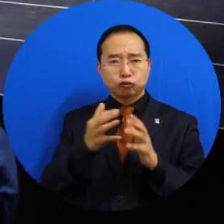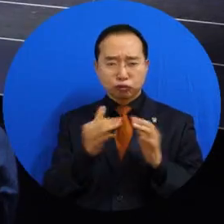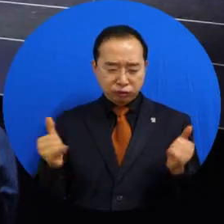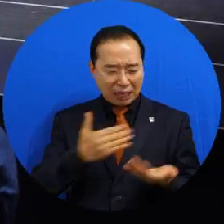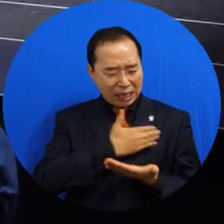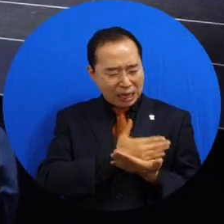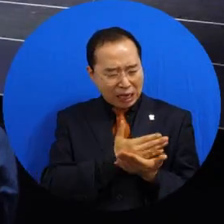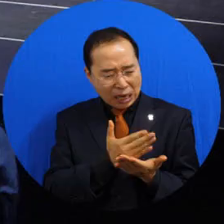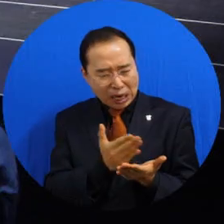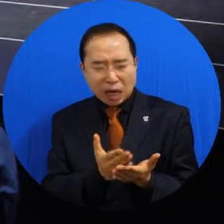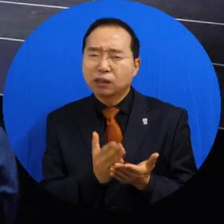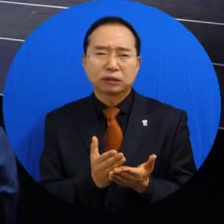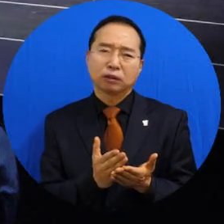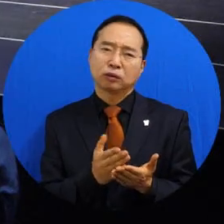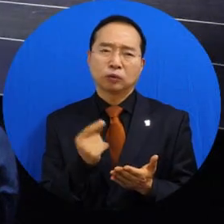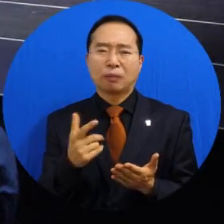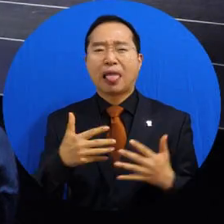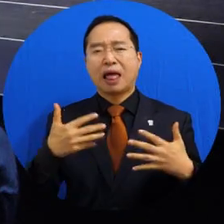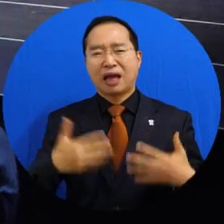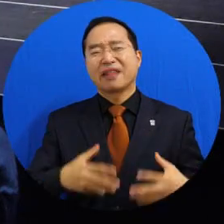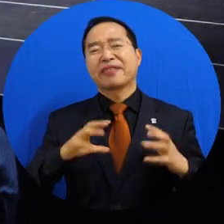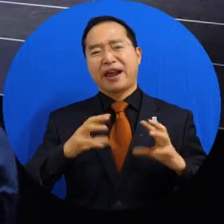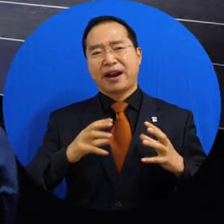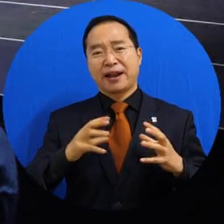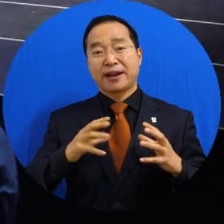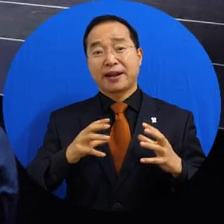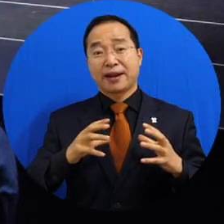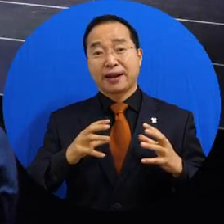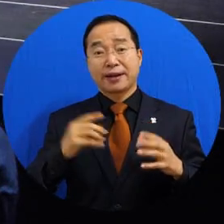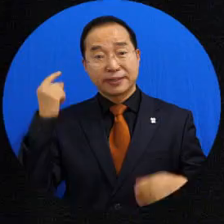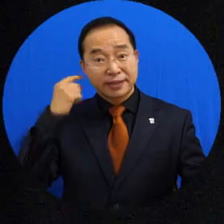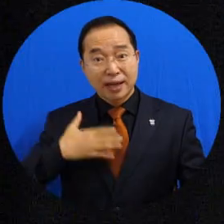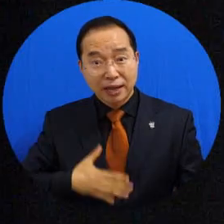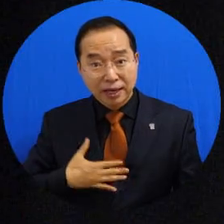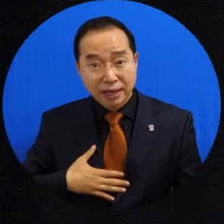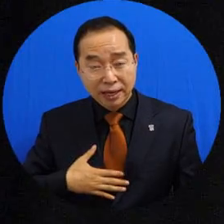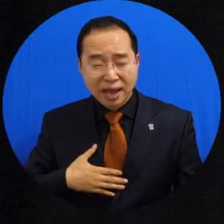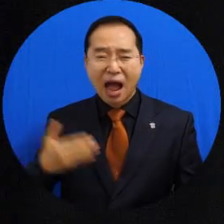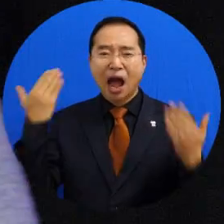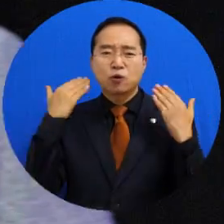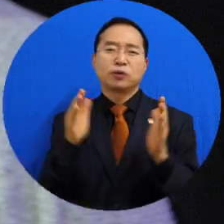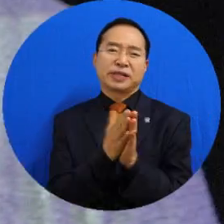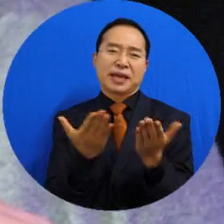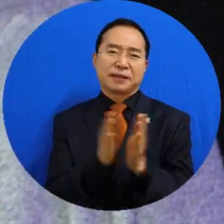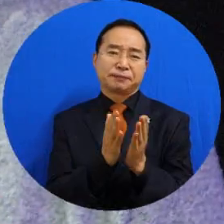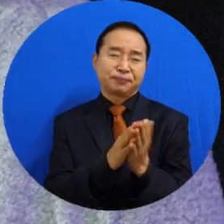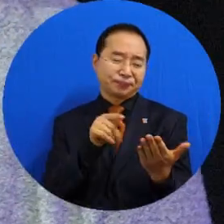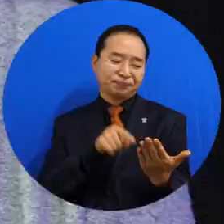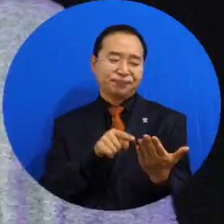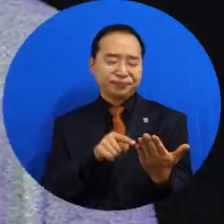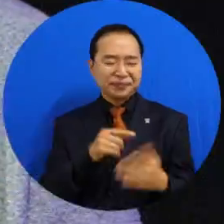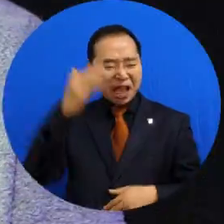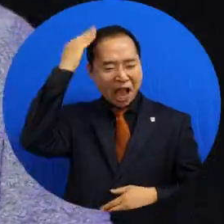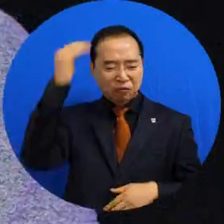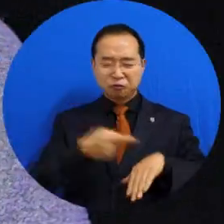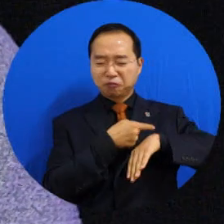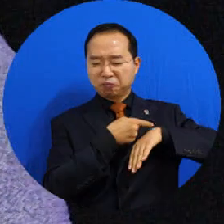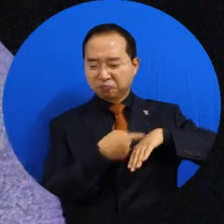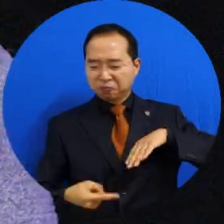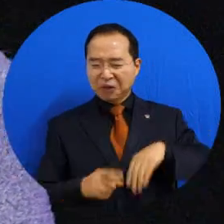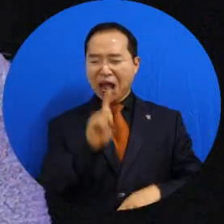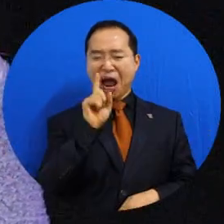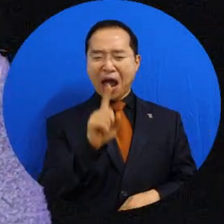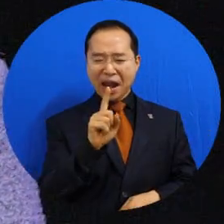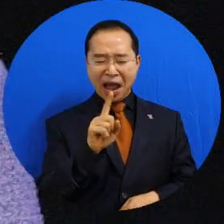다양성이 결여된 나라다. 혹시 많이 들어보셨나요? 저는 교과서에서 우리가 단일 민족이라는